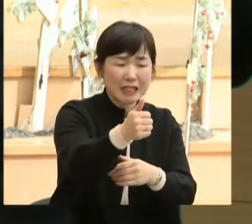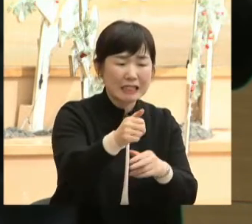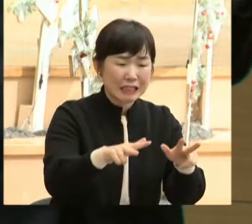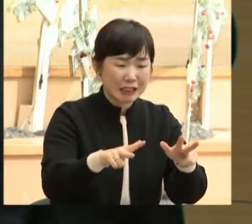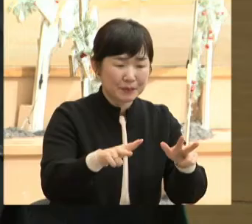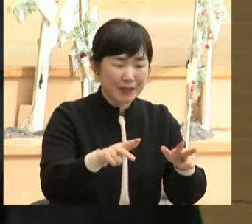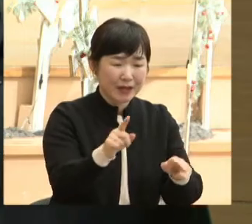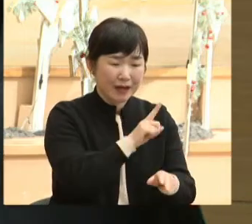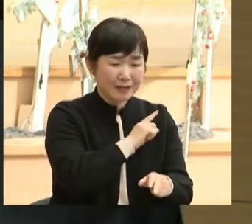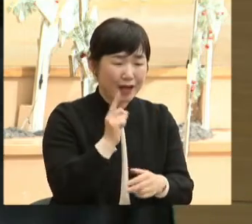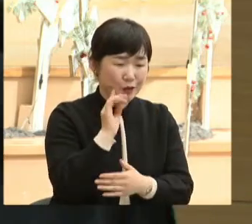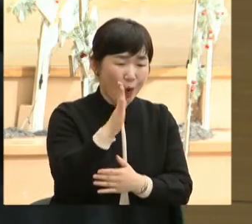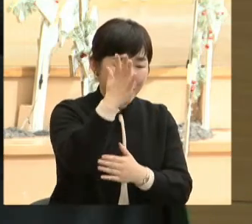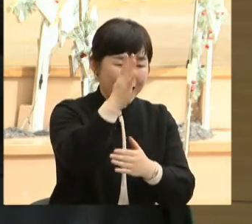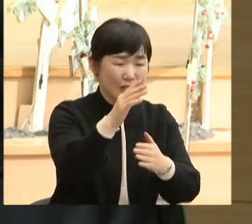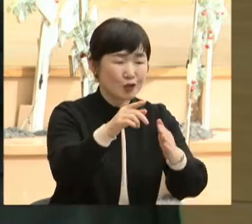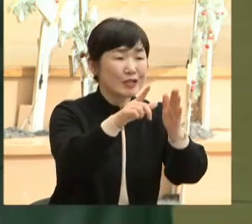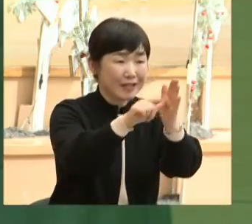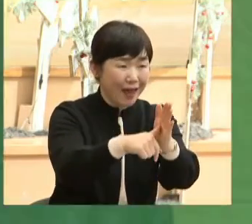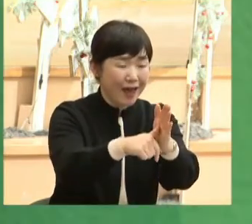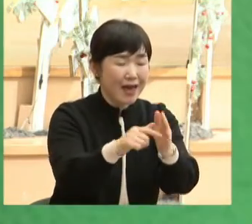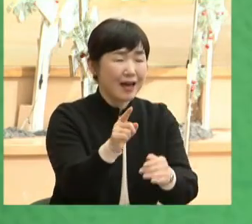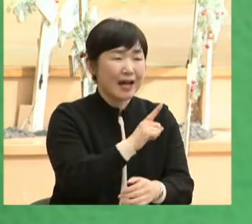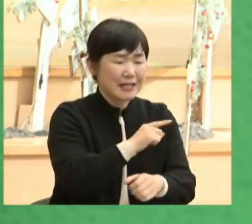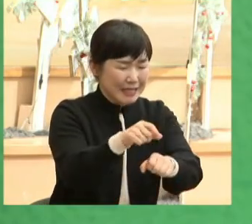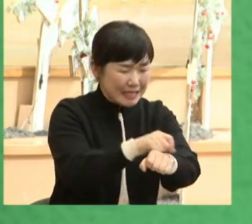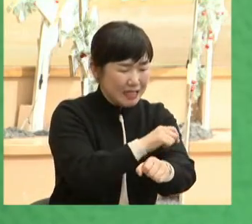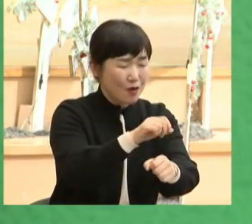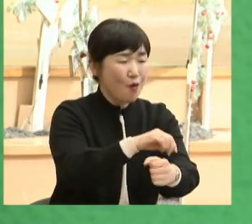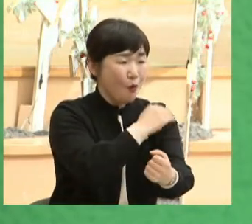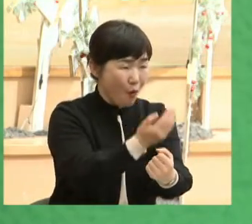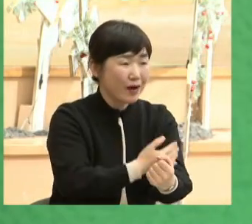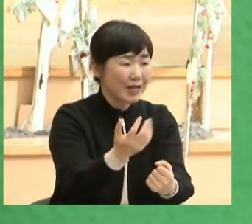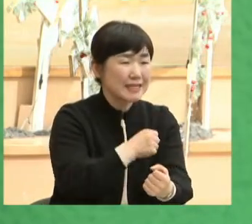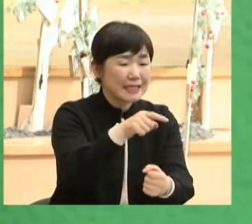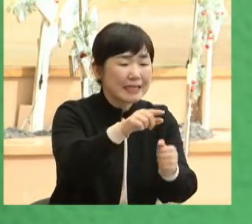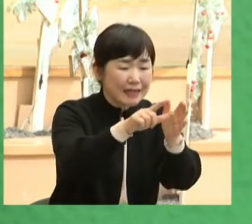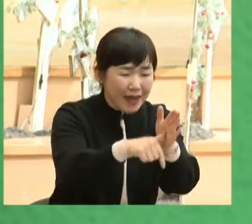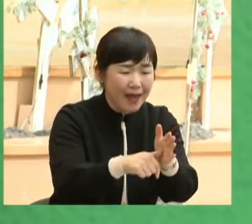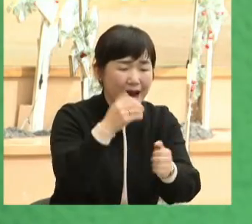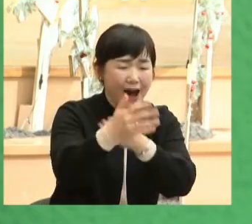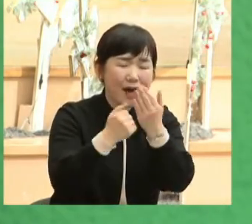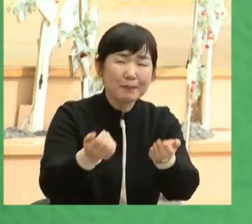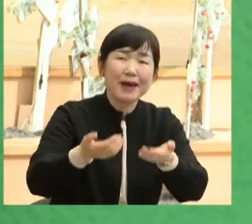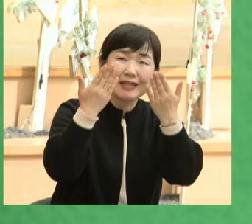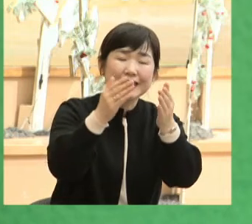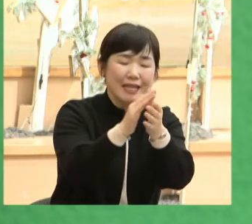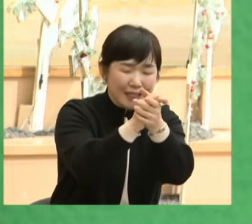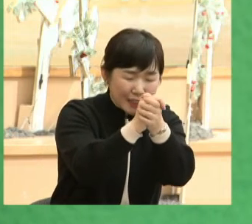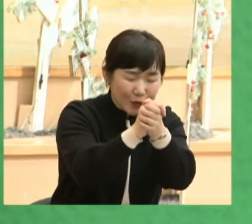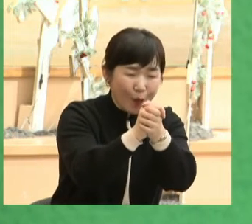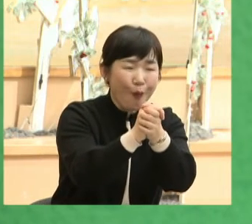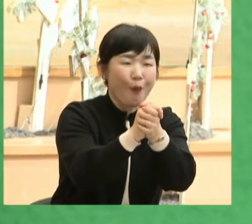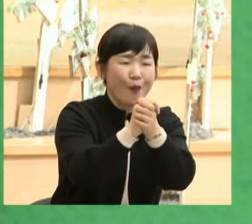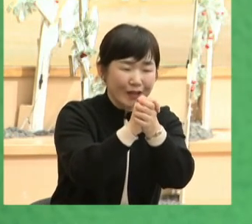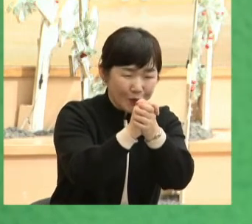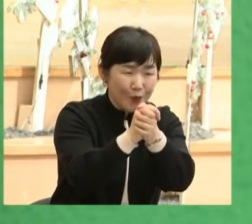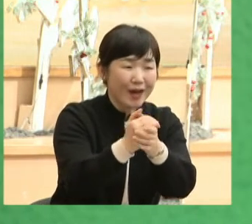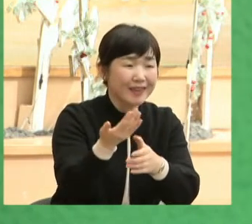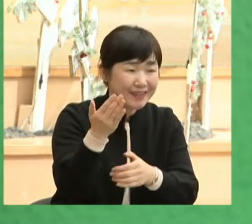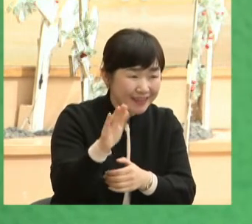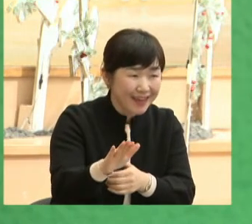영광스러운 순간 가장 정말 특권이라 그렇지 그 순간에 하나님 앞에 기도를 올려드렸는데